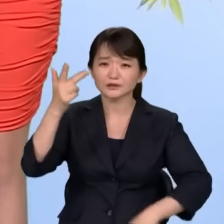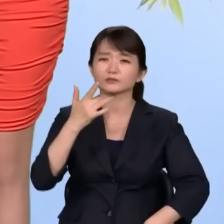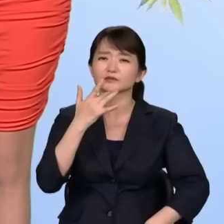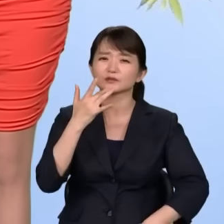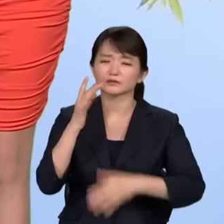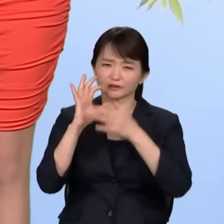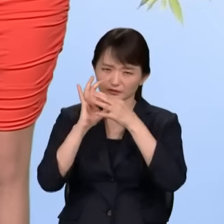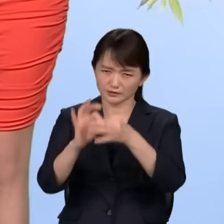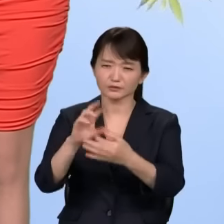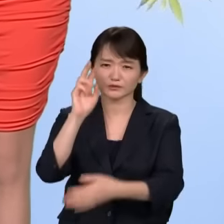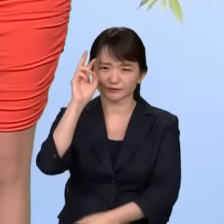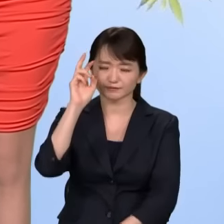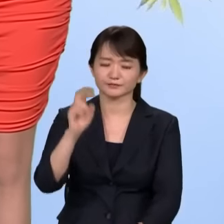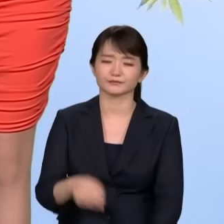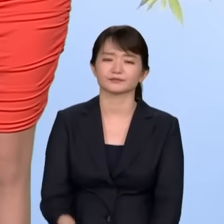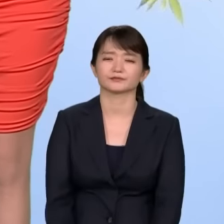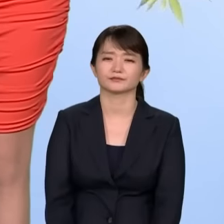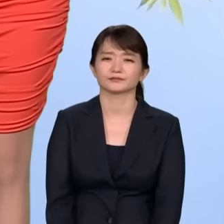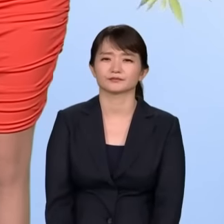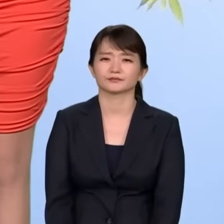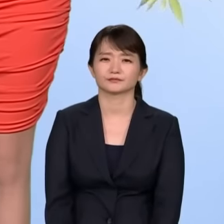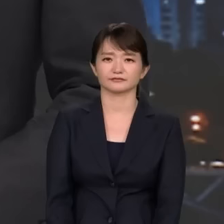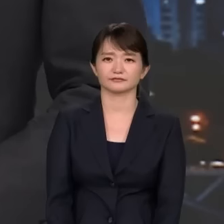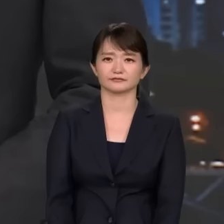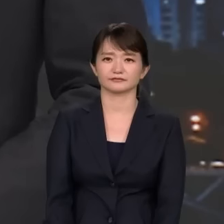것으로 보입니다. 날씨였습니다.